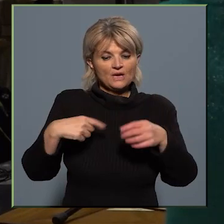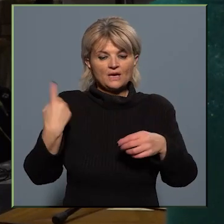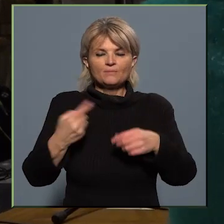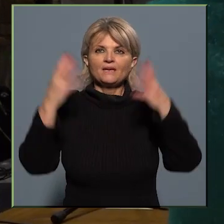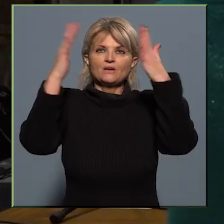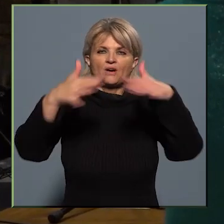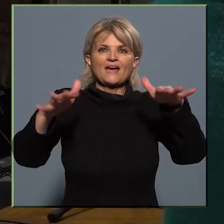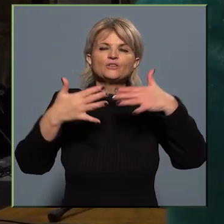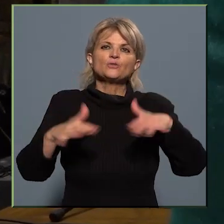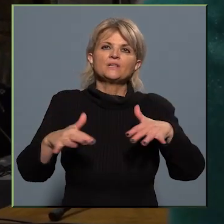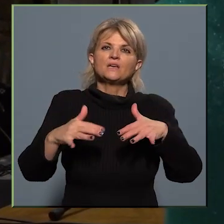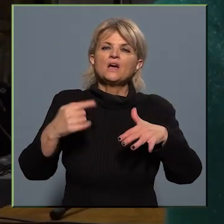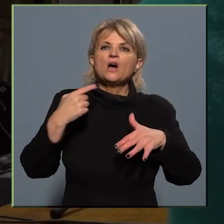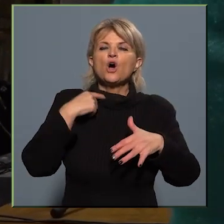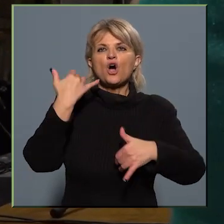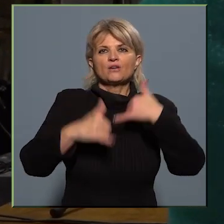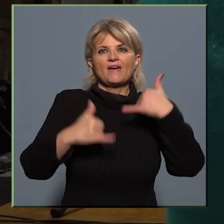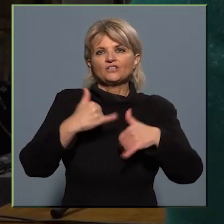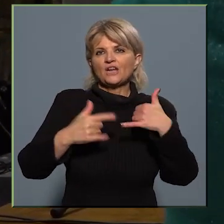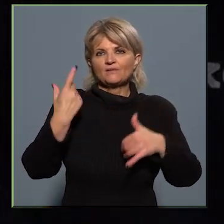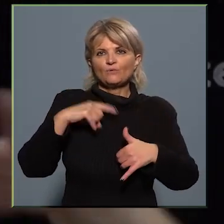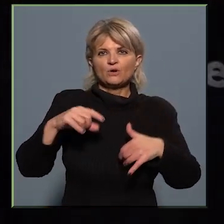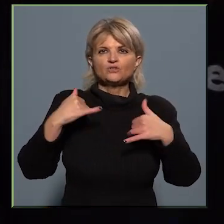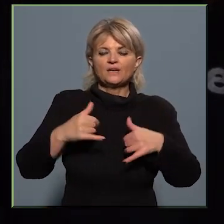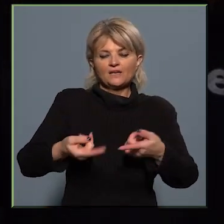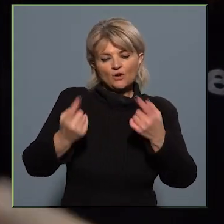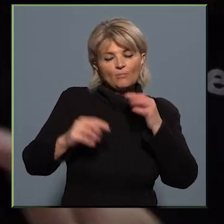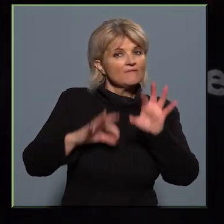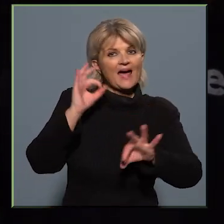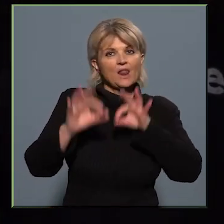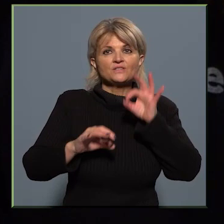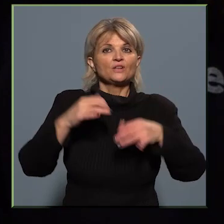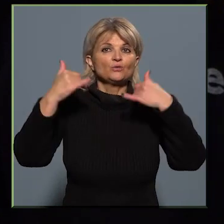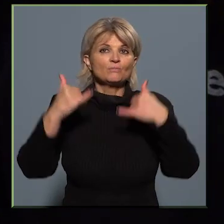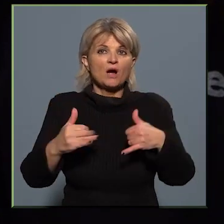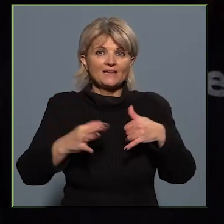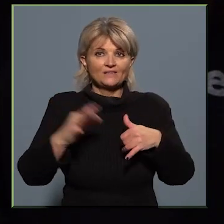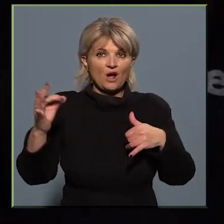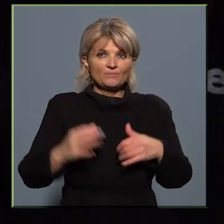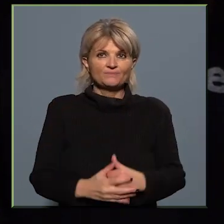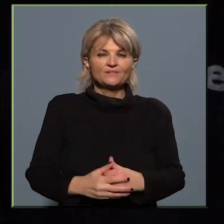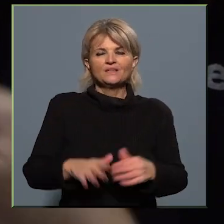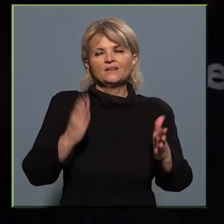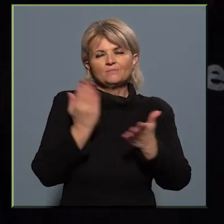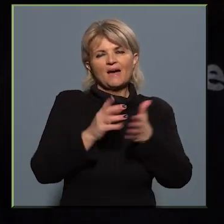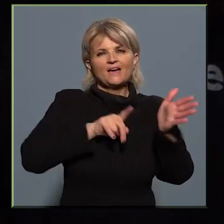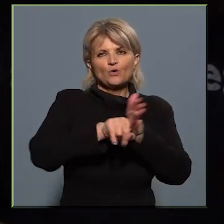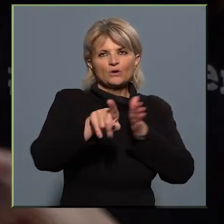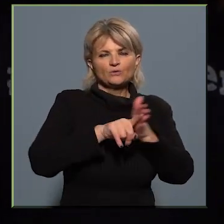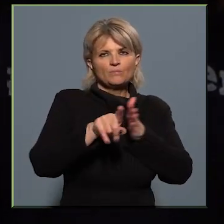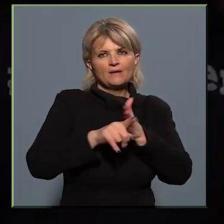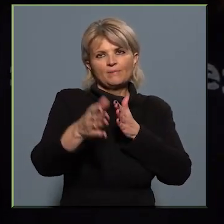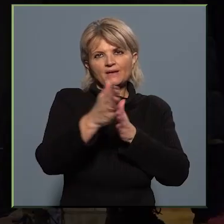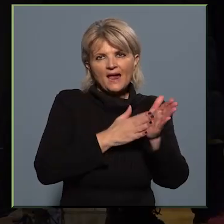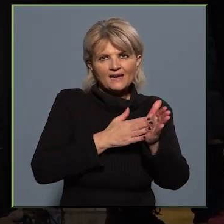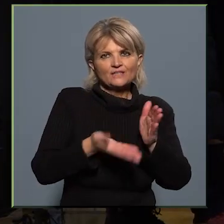most volt csütörtökön, vagyis adventi hangversenyünk, és abból szemezgettünk a mai alkalomra. Ezt mi azért már októberben el szoktuk kezdeni